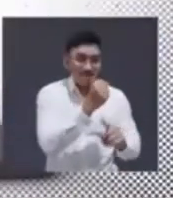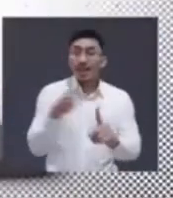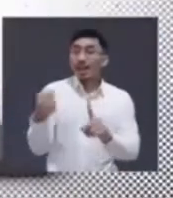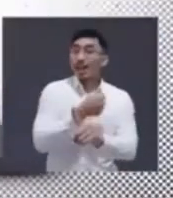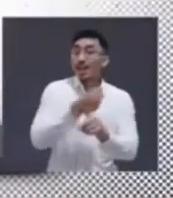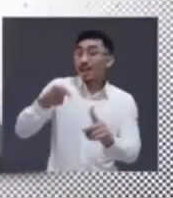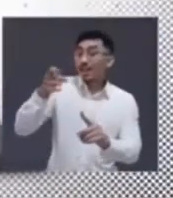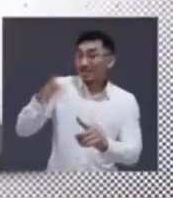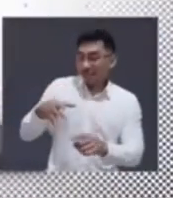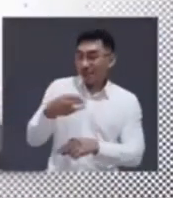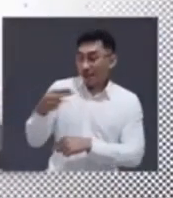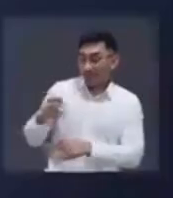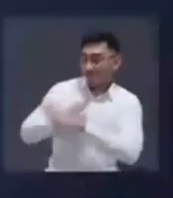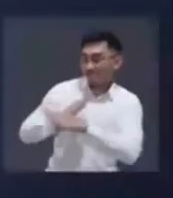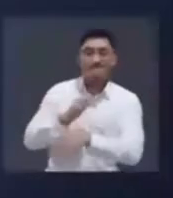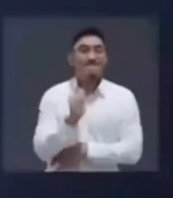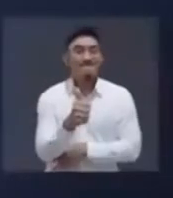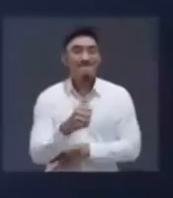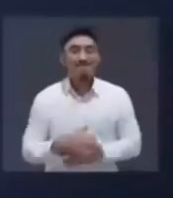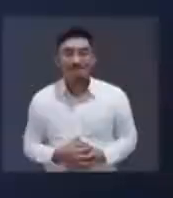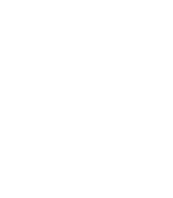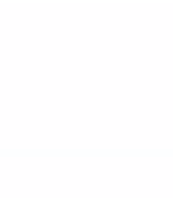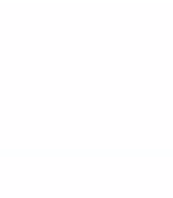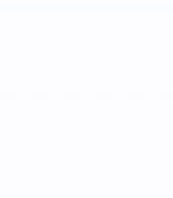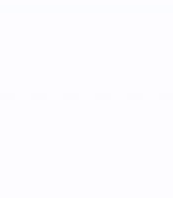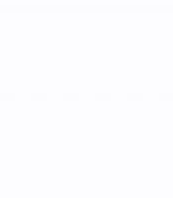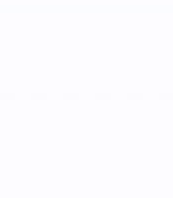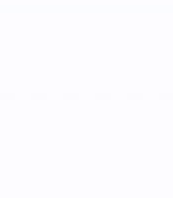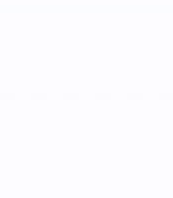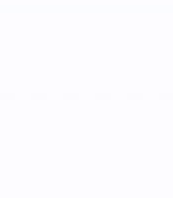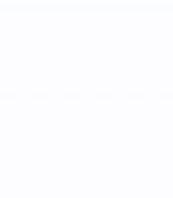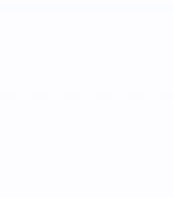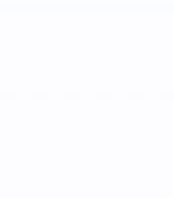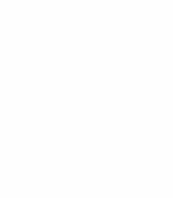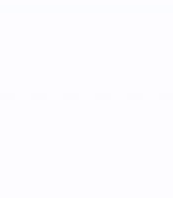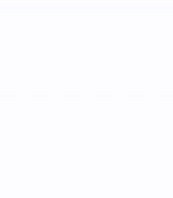untuk mewujudkan perdamaian dan mencegah kekerasan ekstrim di Indonesia